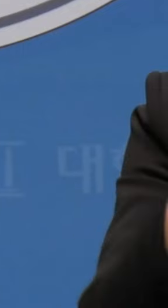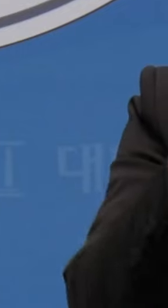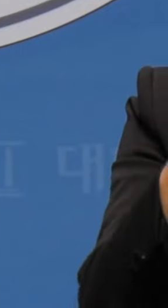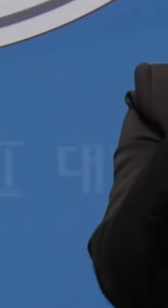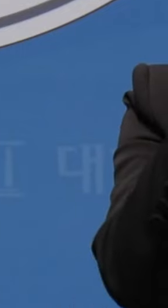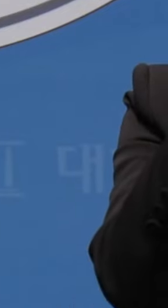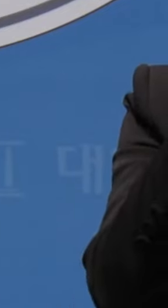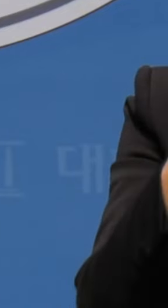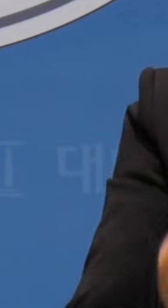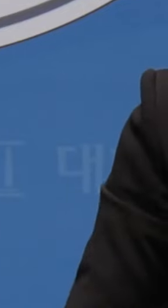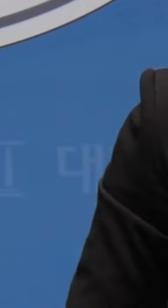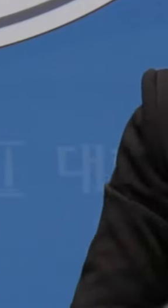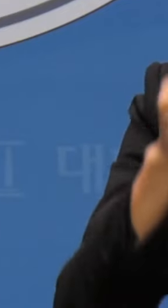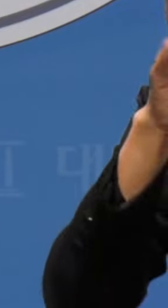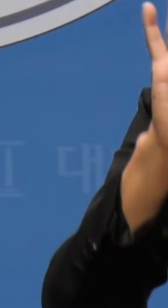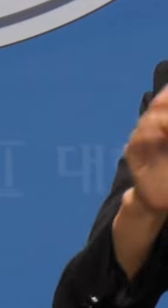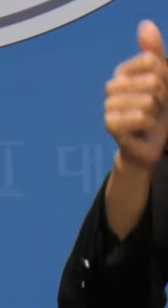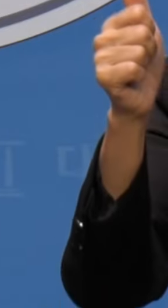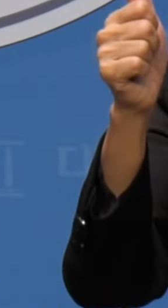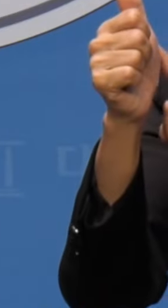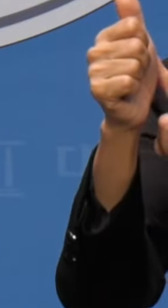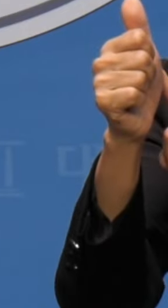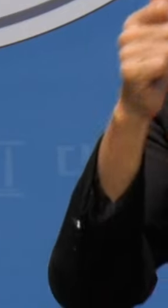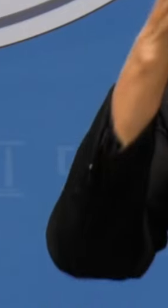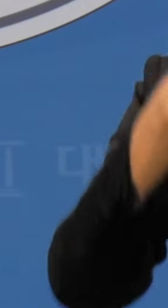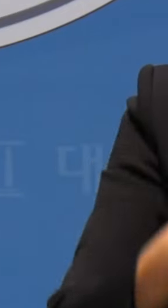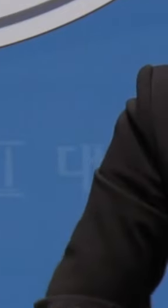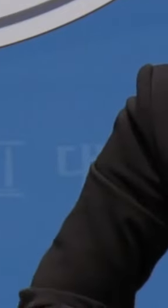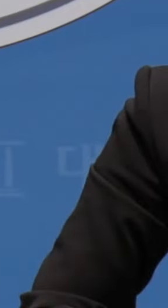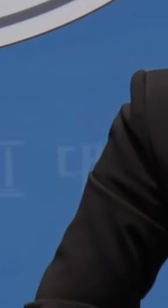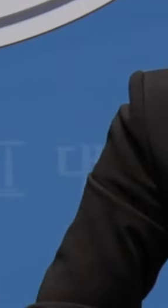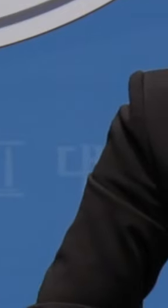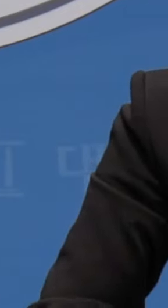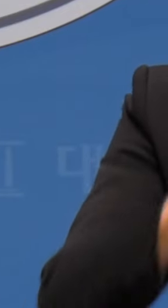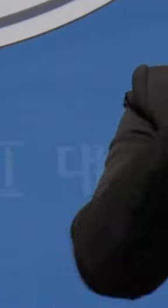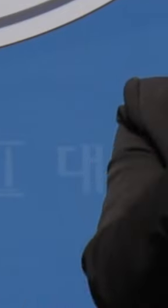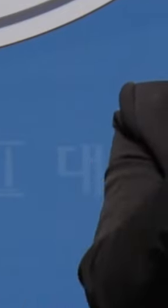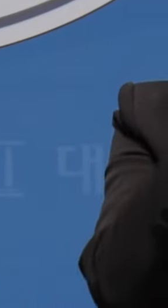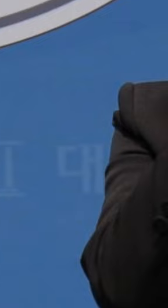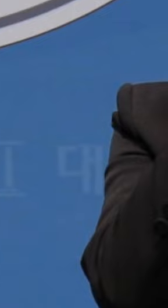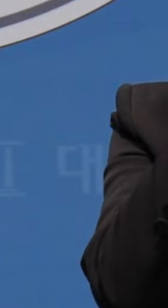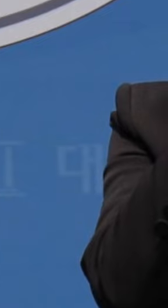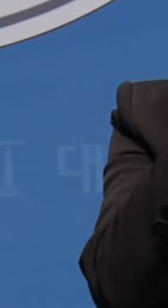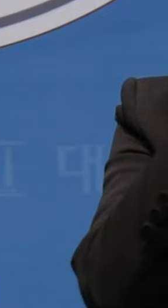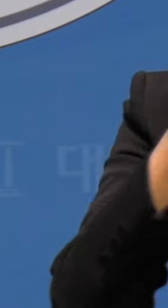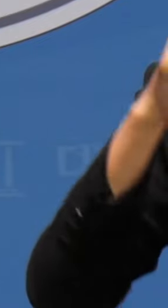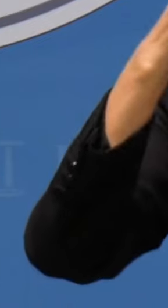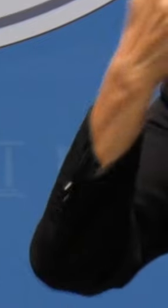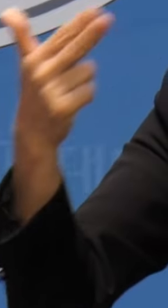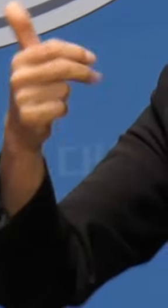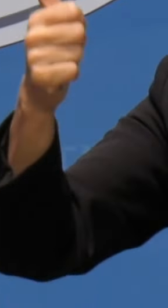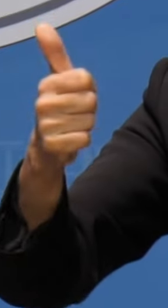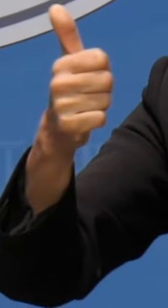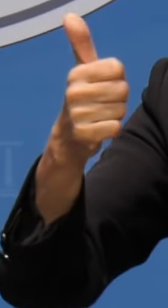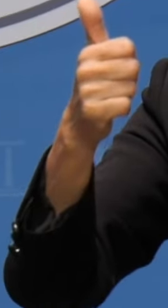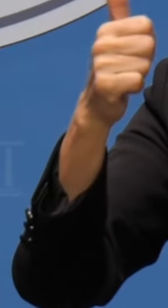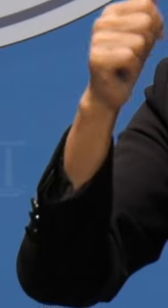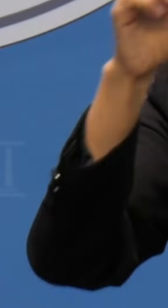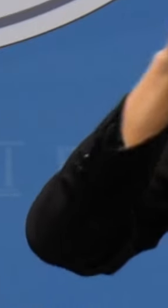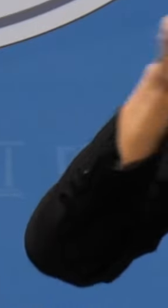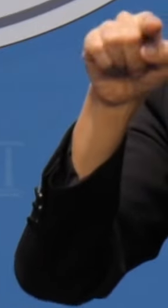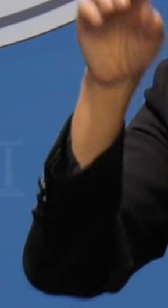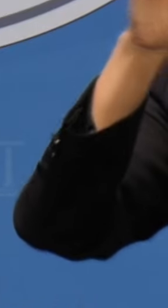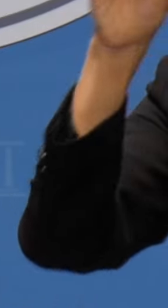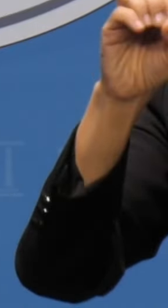통해 명태균 씨가 윤석열 대통령의 지지율을 상대보다 2에서